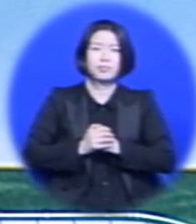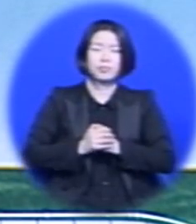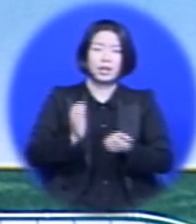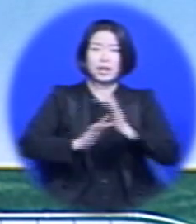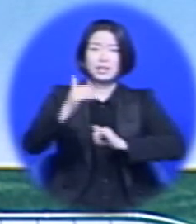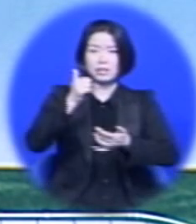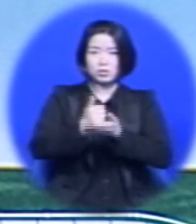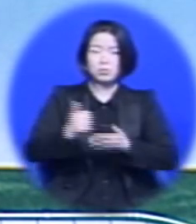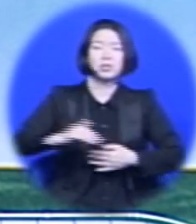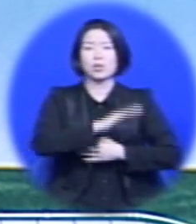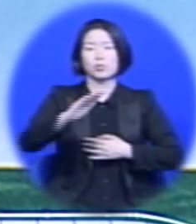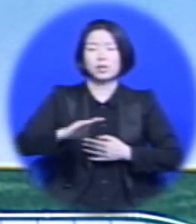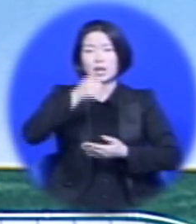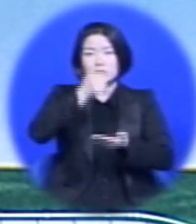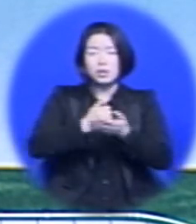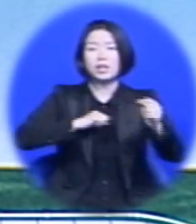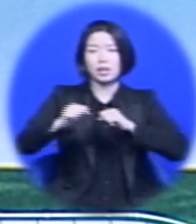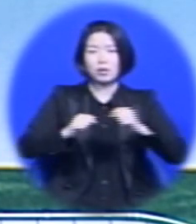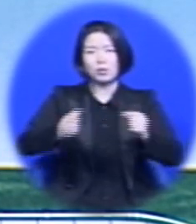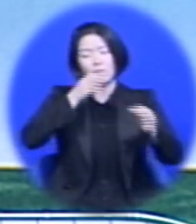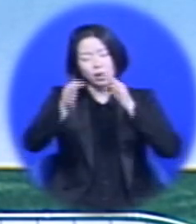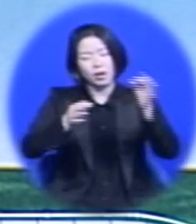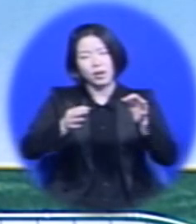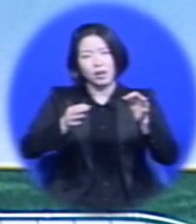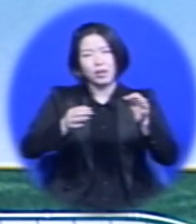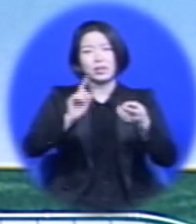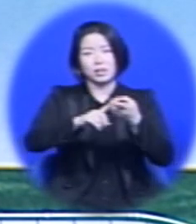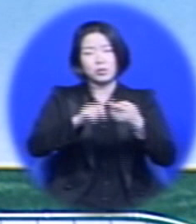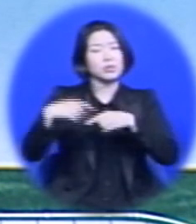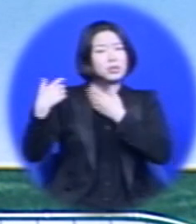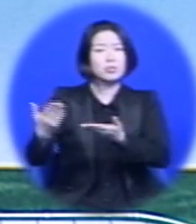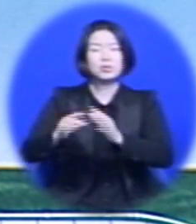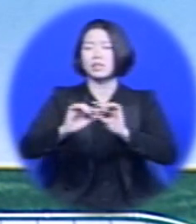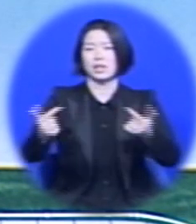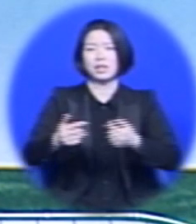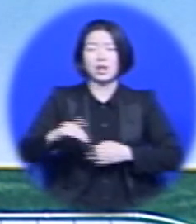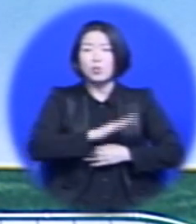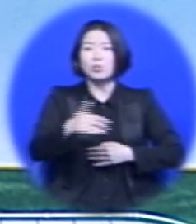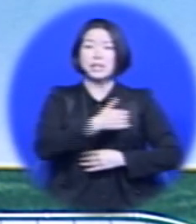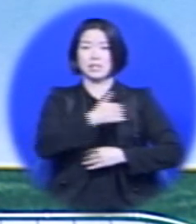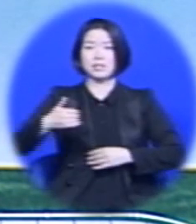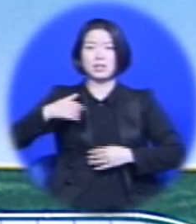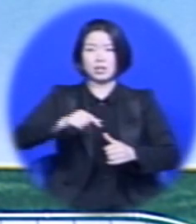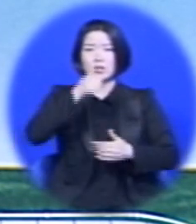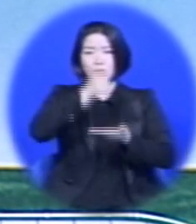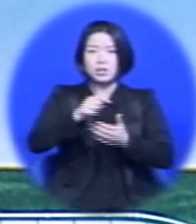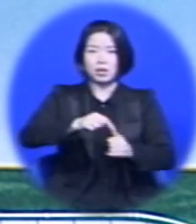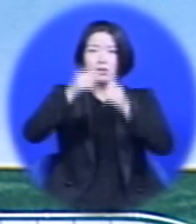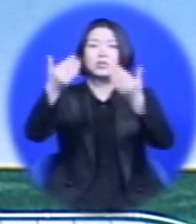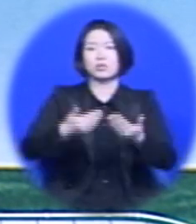예수님을 우리가 죄짓고 탄식만 하도록 내버려두시는 분이 아닙니다 우리를 능히 죄에서 건져내시는